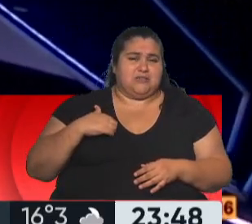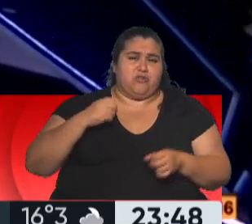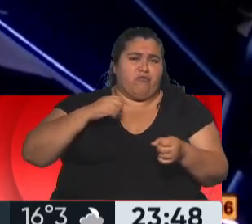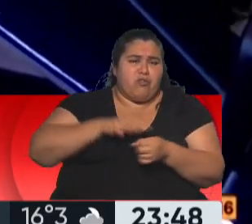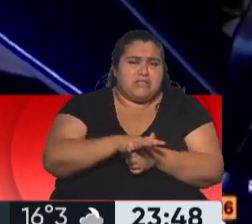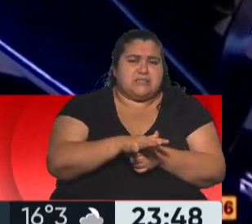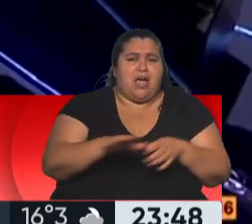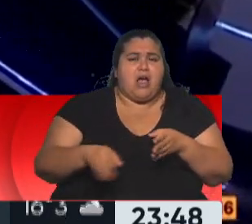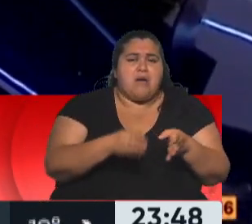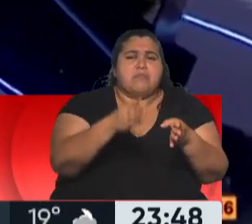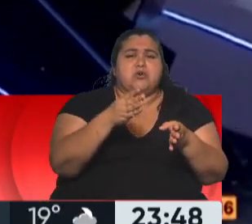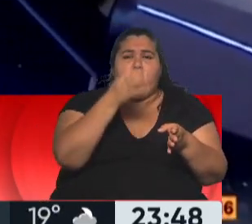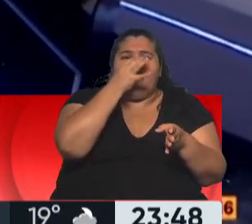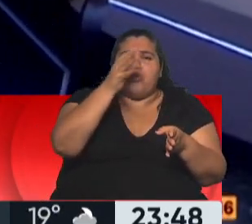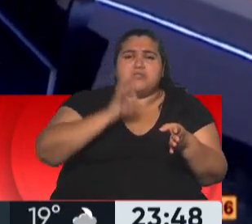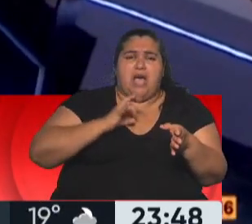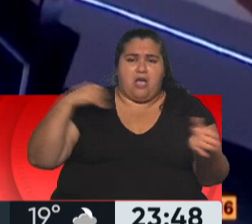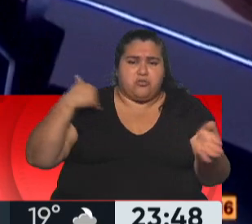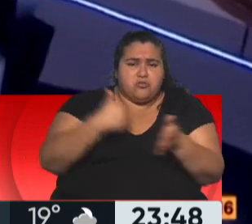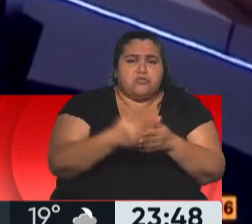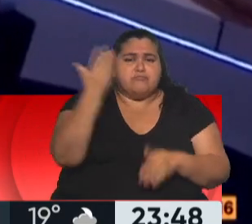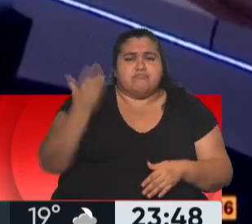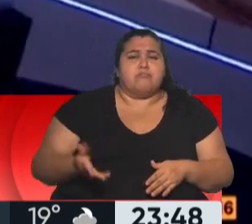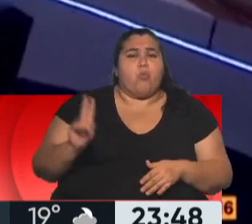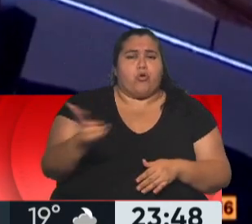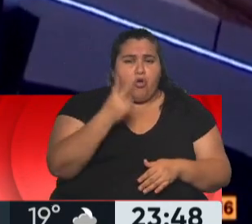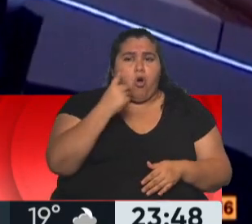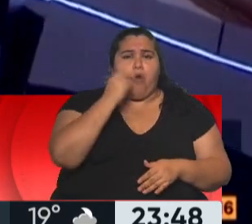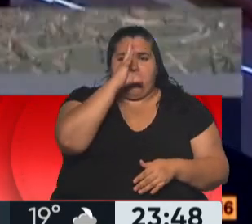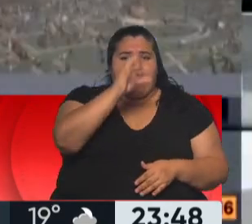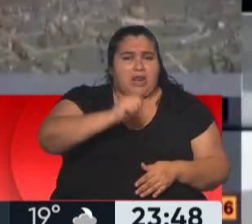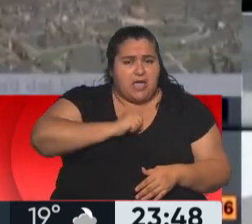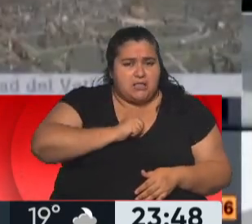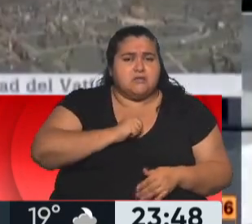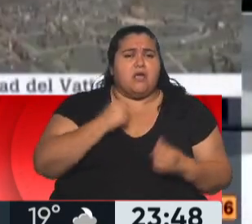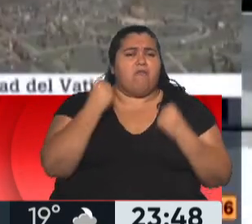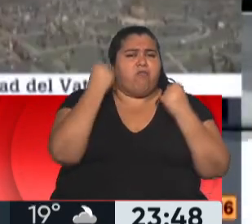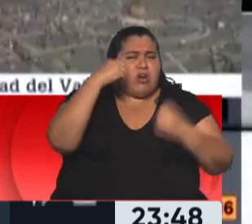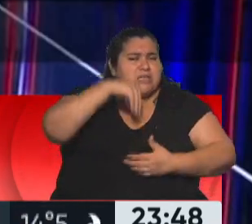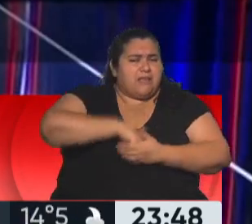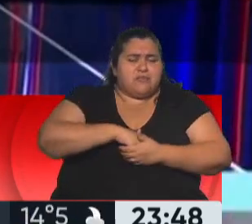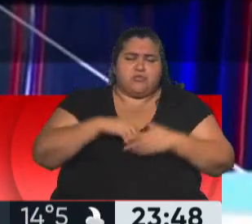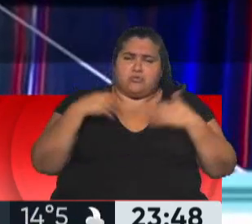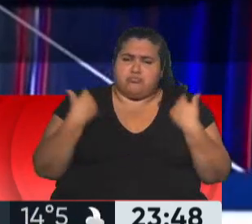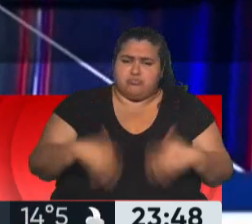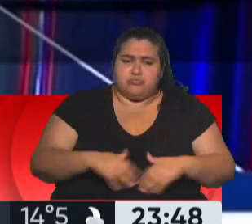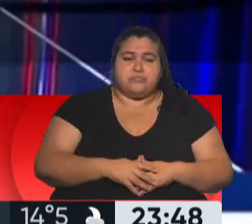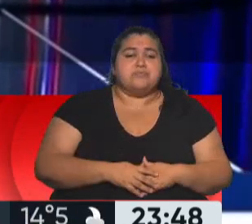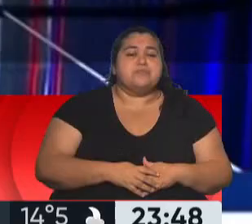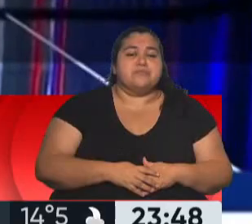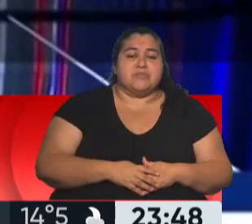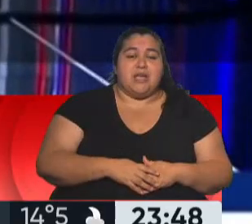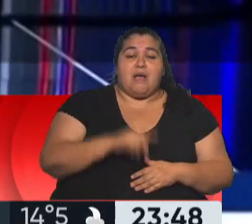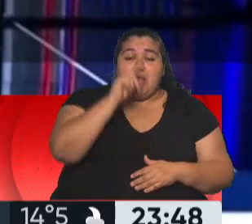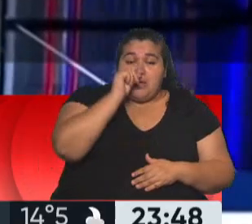estos últimos 12 años ha muerto. Un hombre valiente, con una fuerza interior descomunal. Итак, Владимир Путин